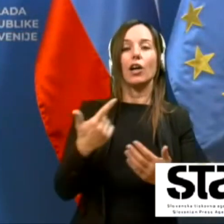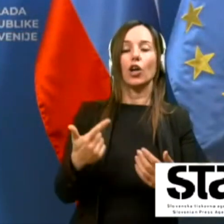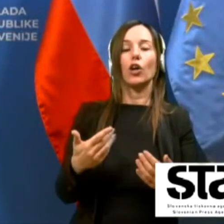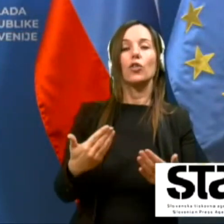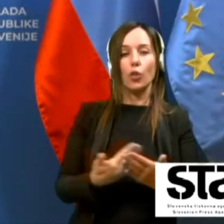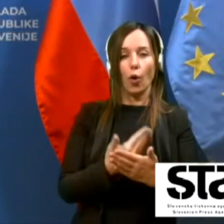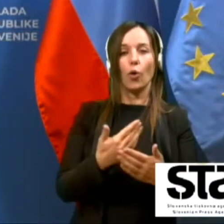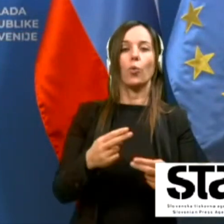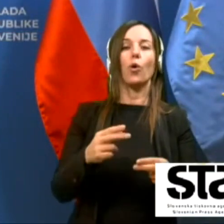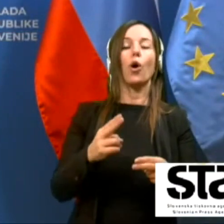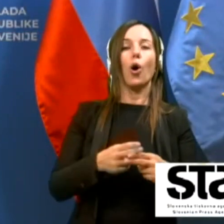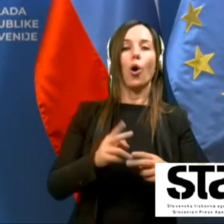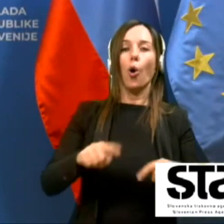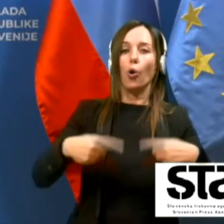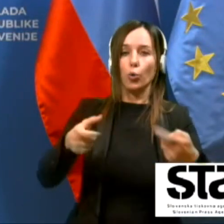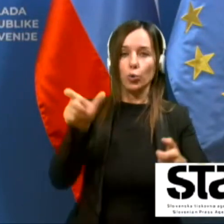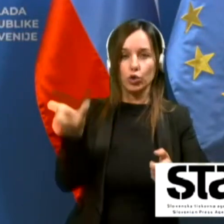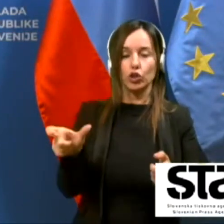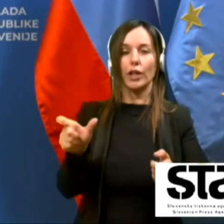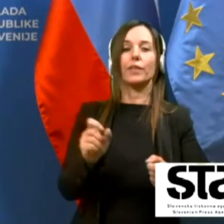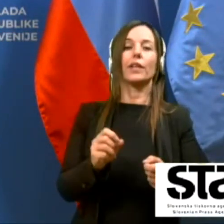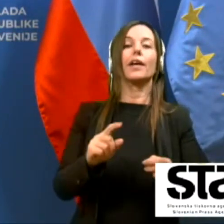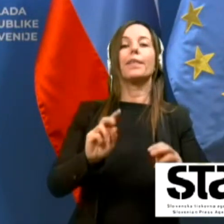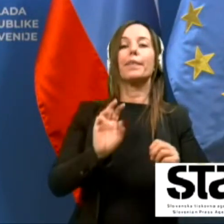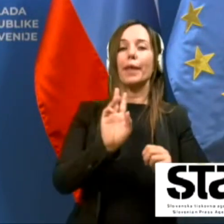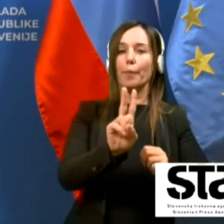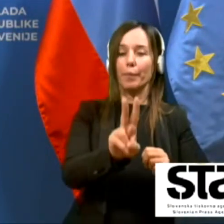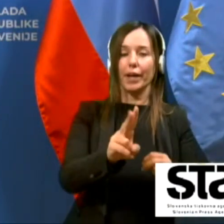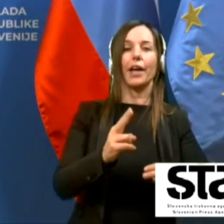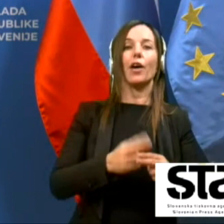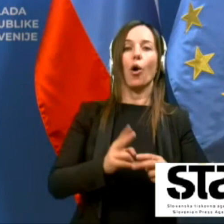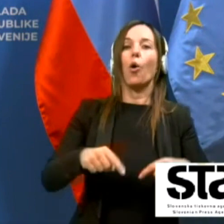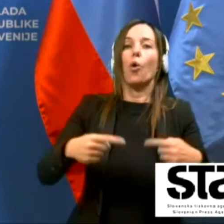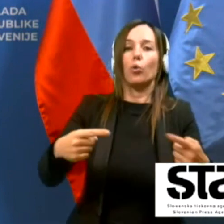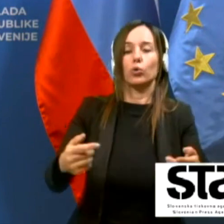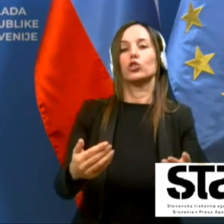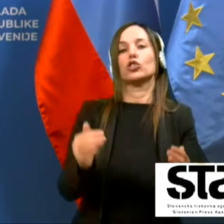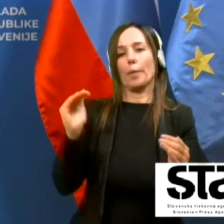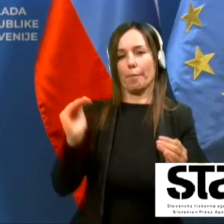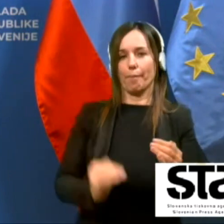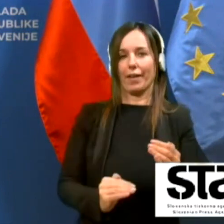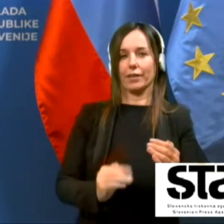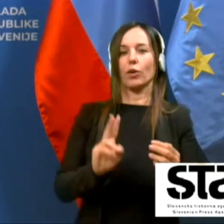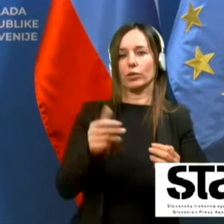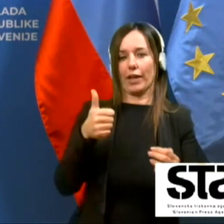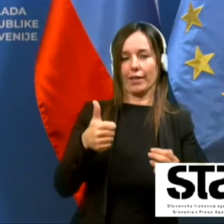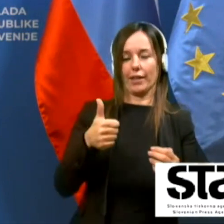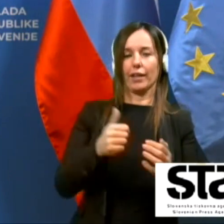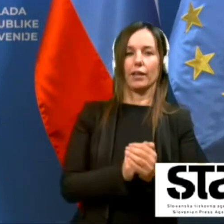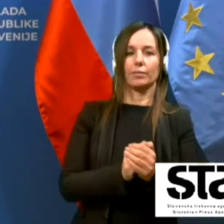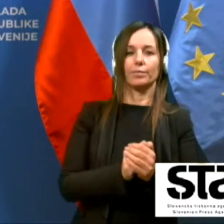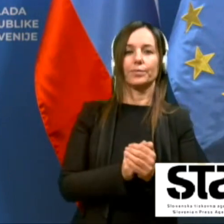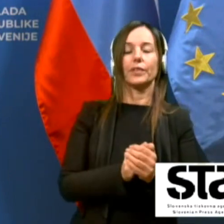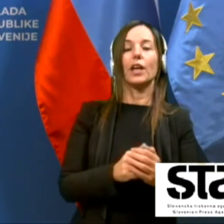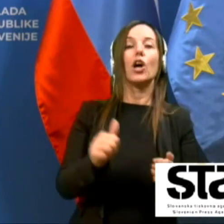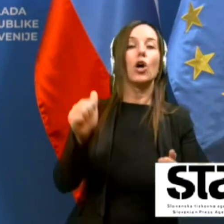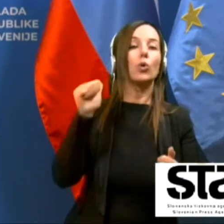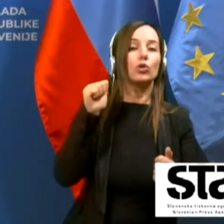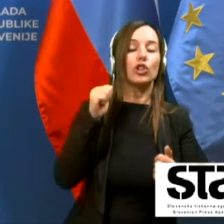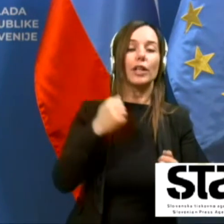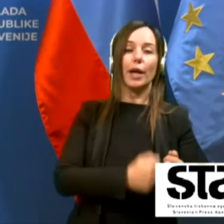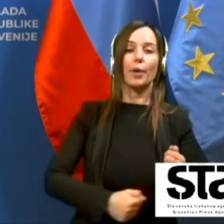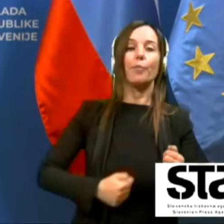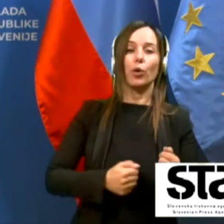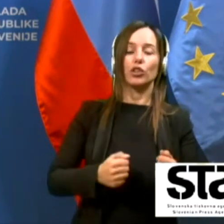kuži manj. In to je najbolj spodbudna informacija, ki jo imamo danes na voljo. Včeraj je